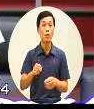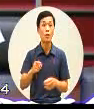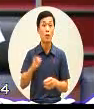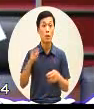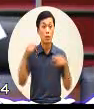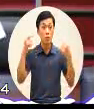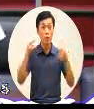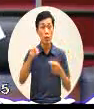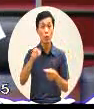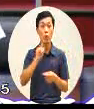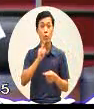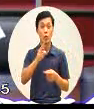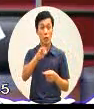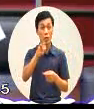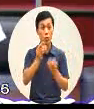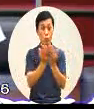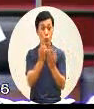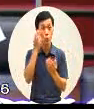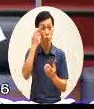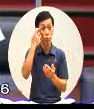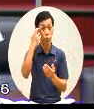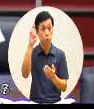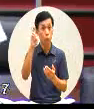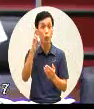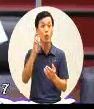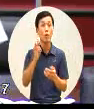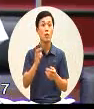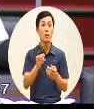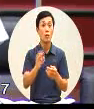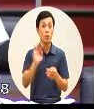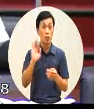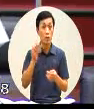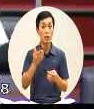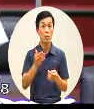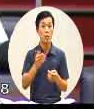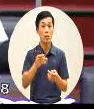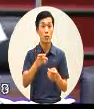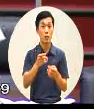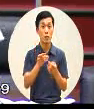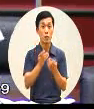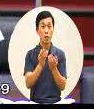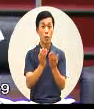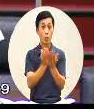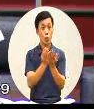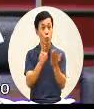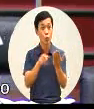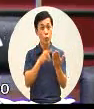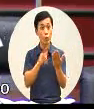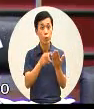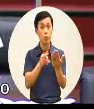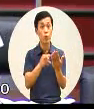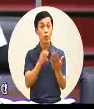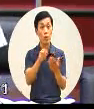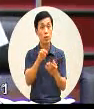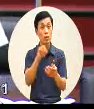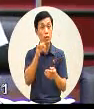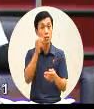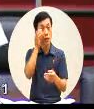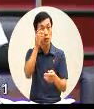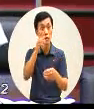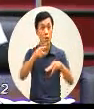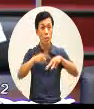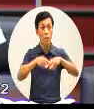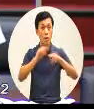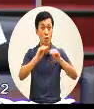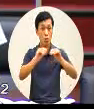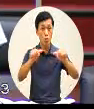讲伊小项尔，啊你朴素，啊你可能朴素朴个啦，啊无代个，人伊讲伊小项尔，啊伊这你讲咧本土的